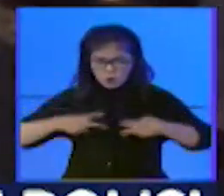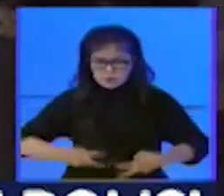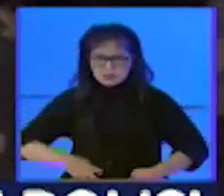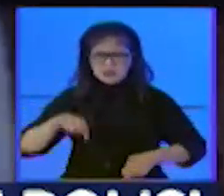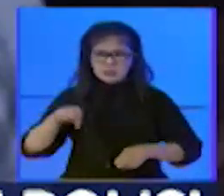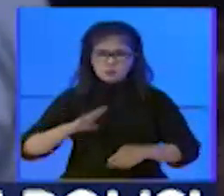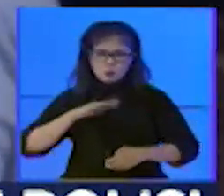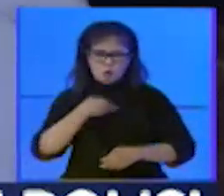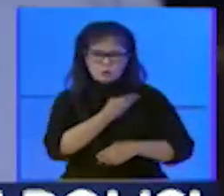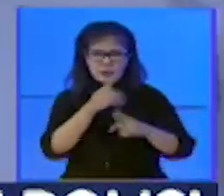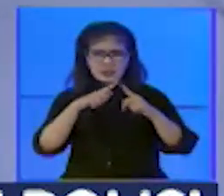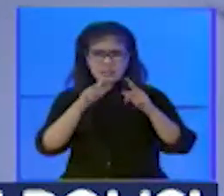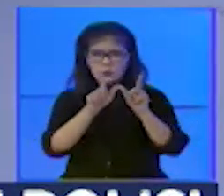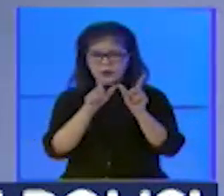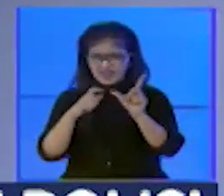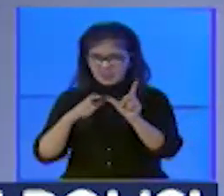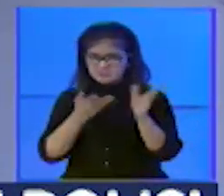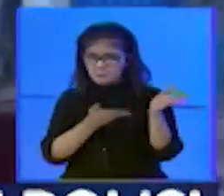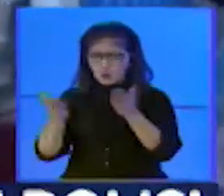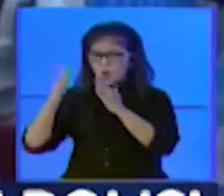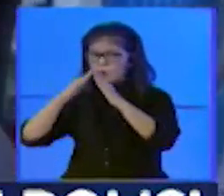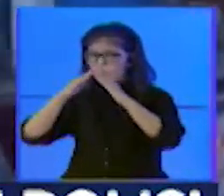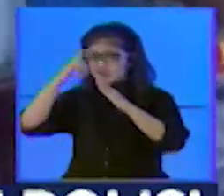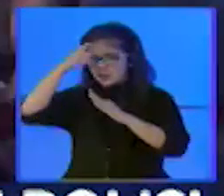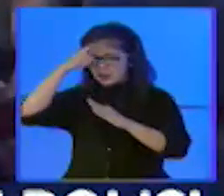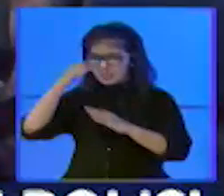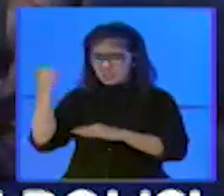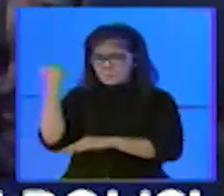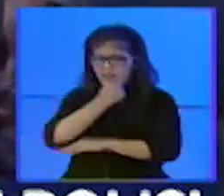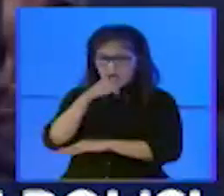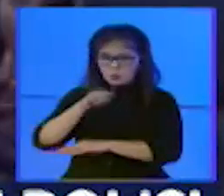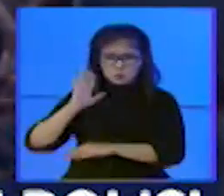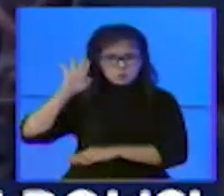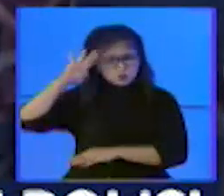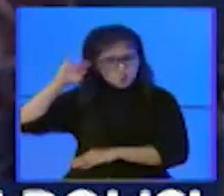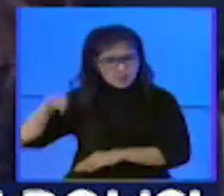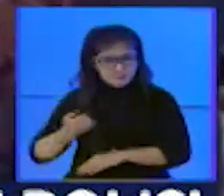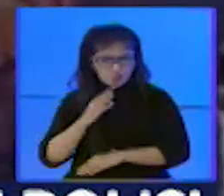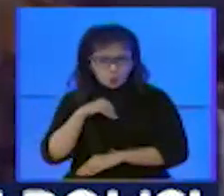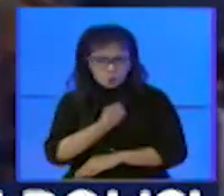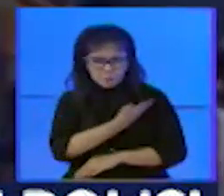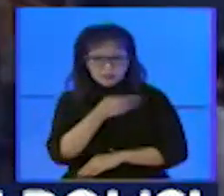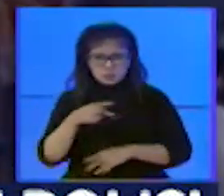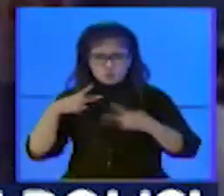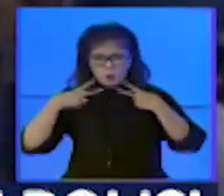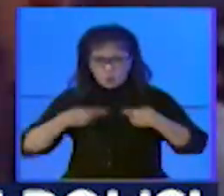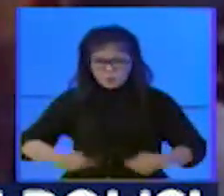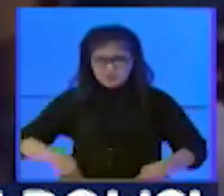Sakit Umum Jasemen Saragi, Siantar. Sementara pelaku, suami korban menjalani operasi akibat luka parah di tangannya di rumah